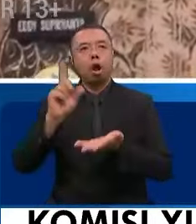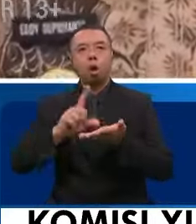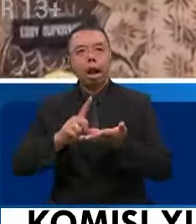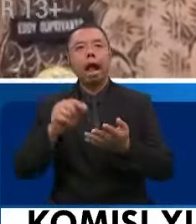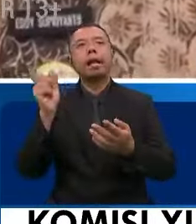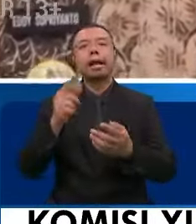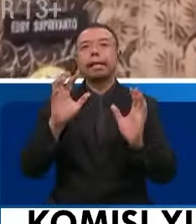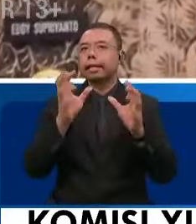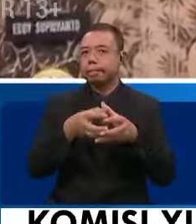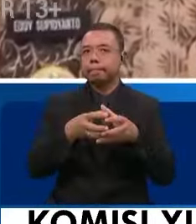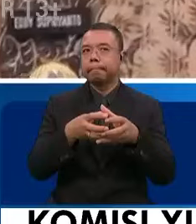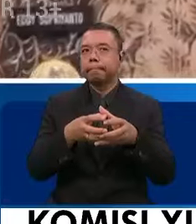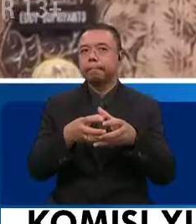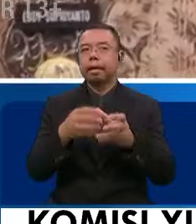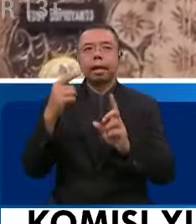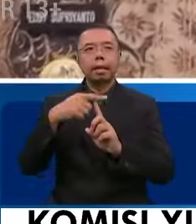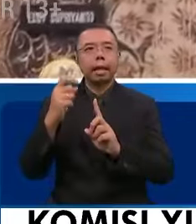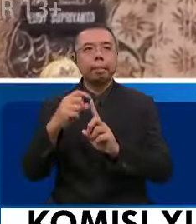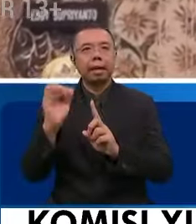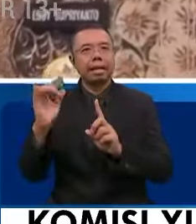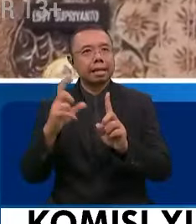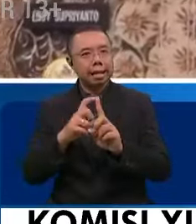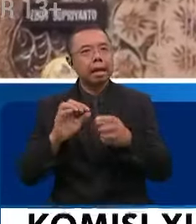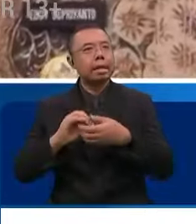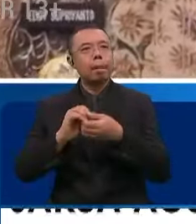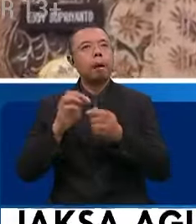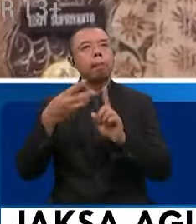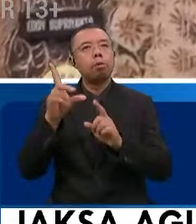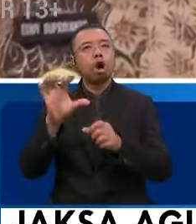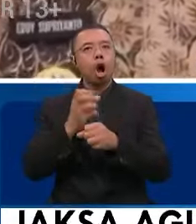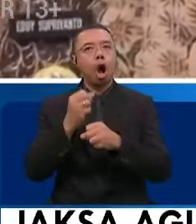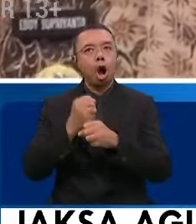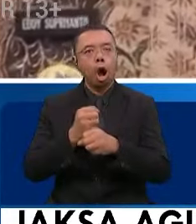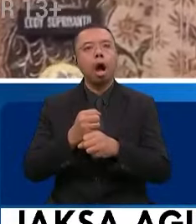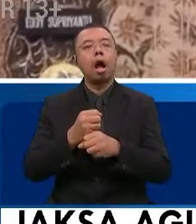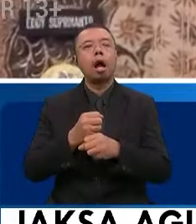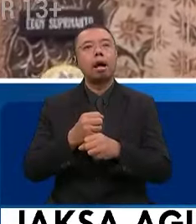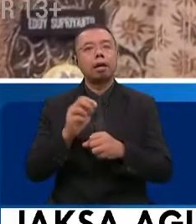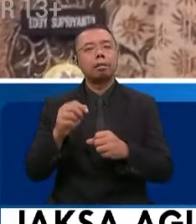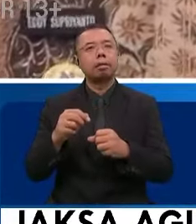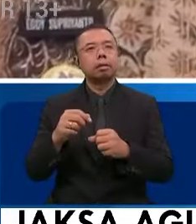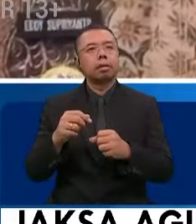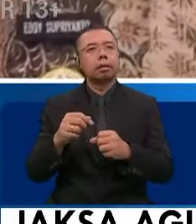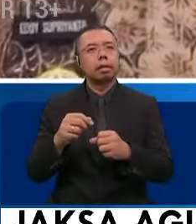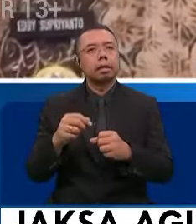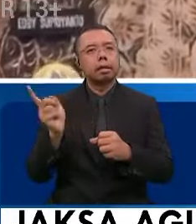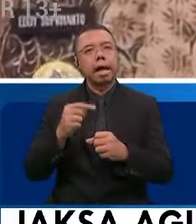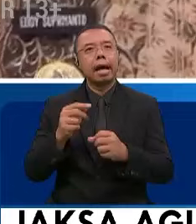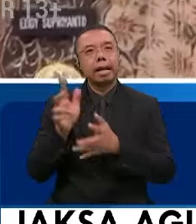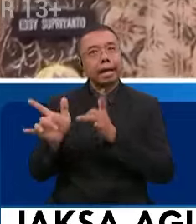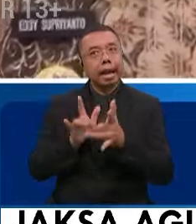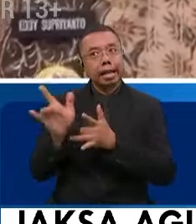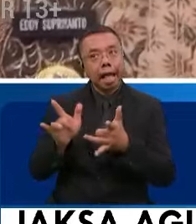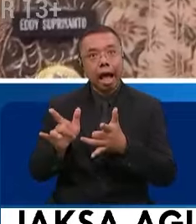dari tim DPID kerjasama dengan Bulog, juga BPI dari kereta api